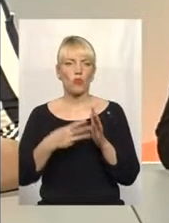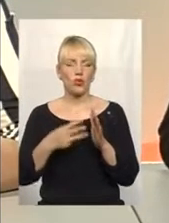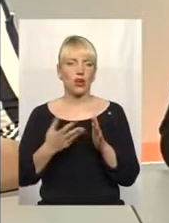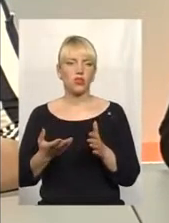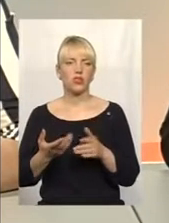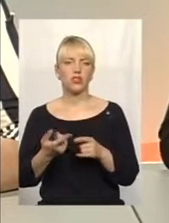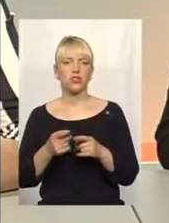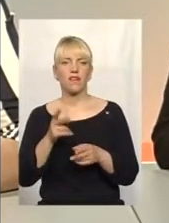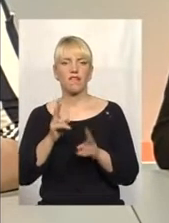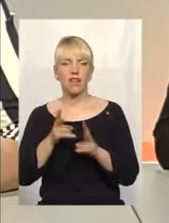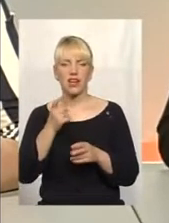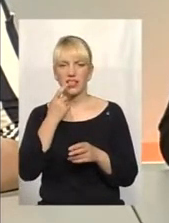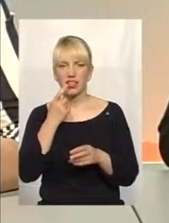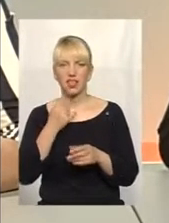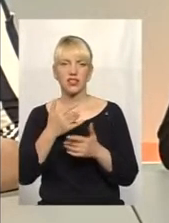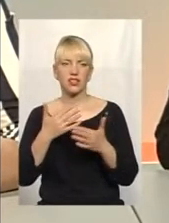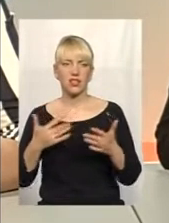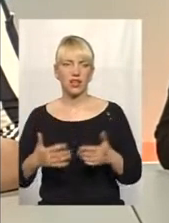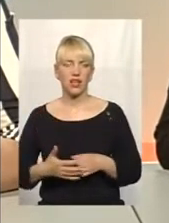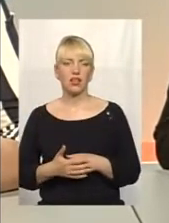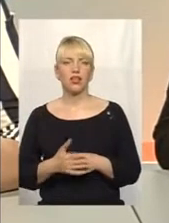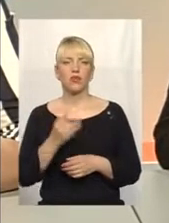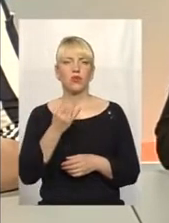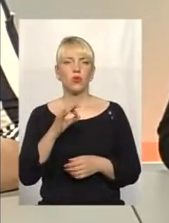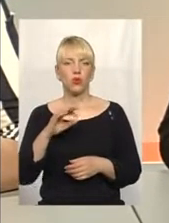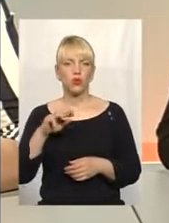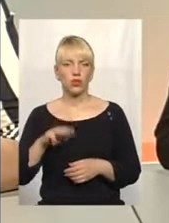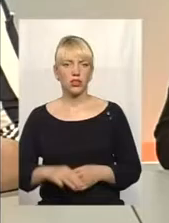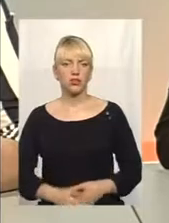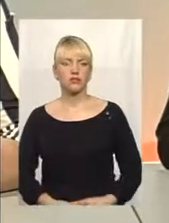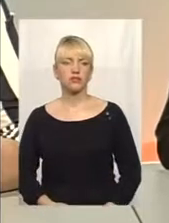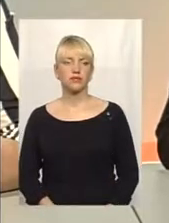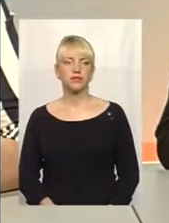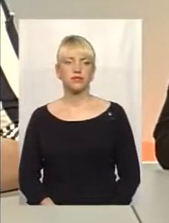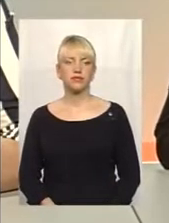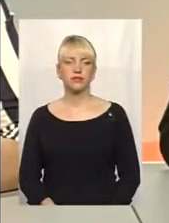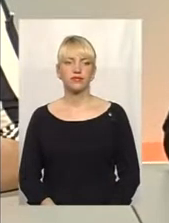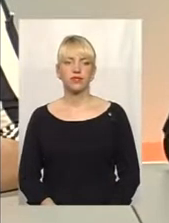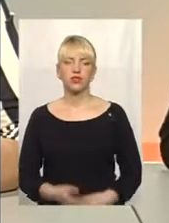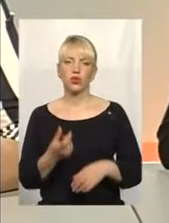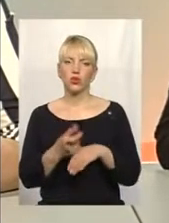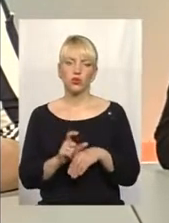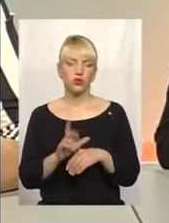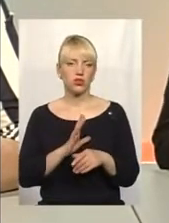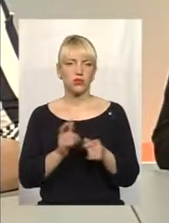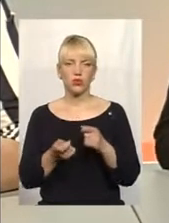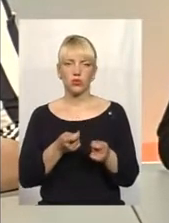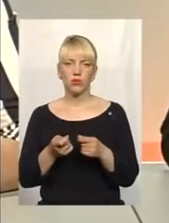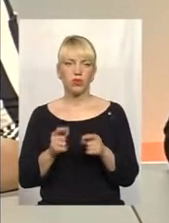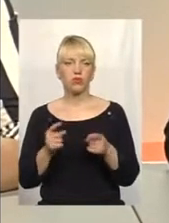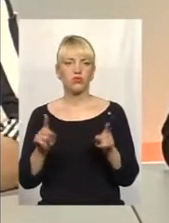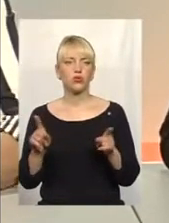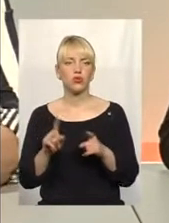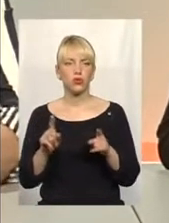копченостей, варених яєць і так далі, йогурти. От, ну, дуже обережно потрібно з цим бути, тому що